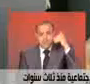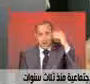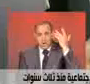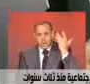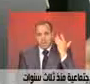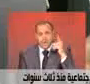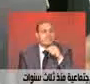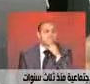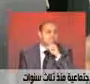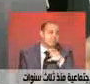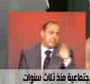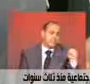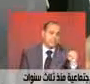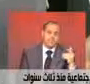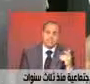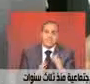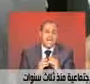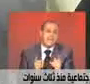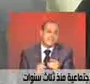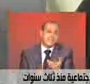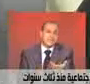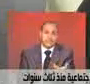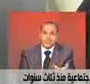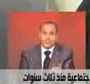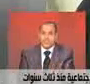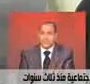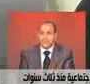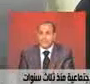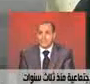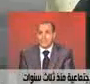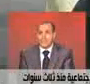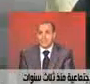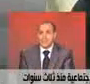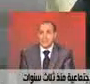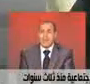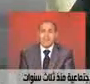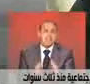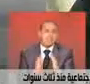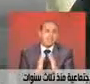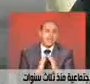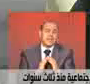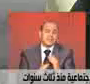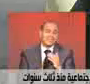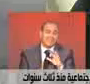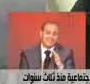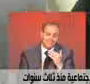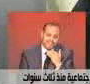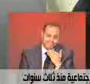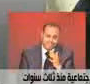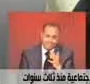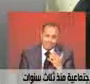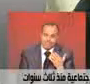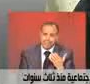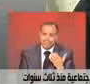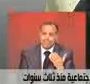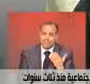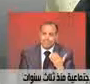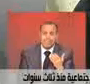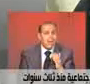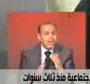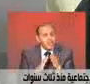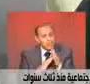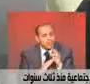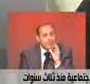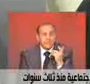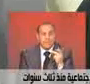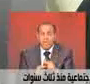دار جدهم، خاطر ما تنسيناش الدار الكل. هو محل أما غير ما أنا غير صالح للسكنة، ما